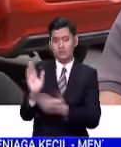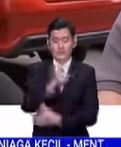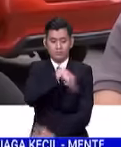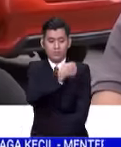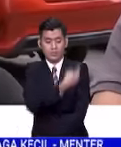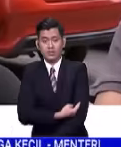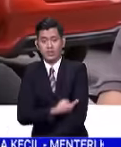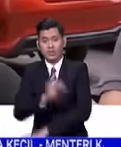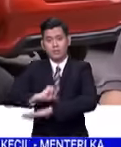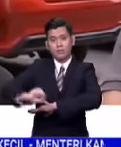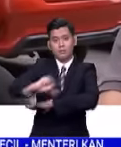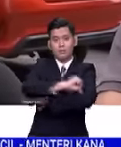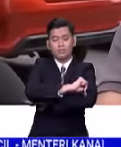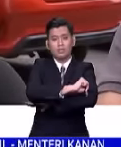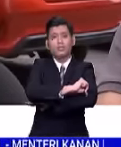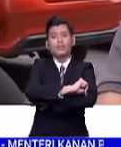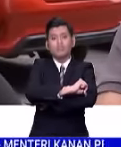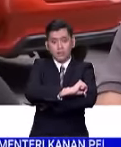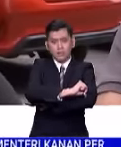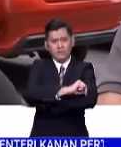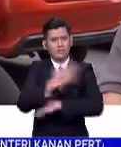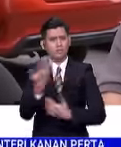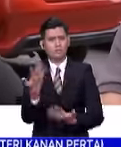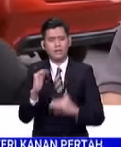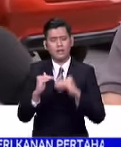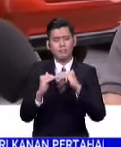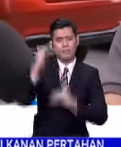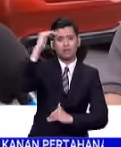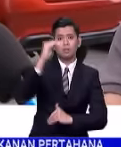mampu menempatkan dalam satu-satu masa maksima